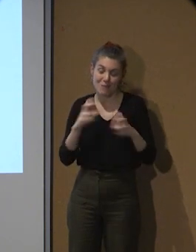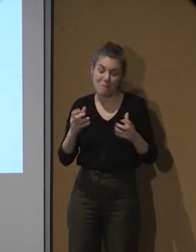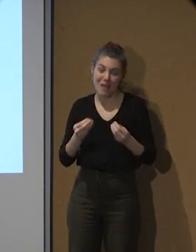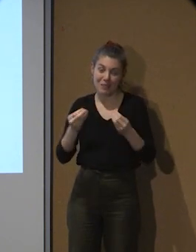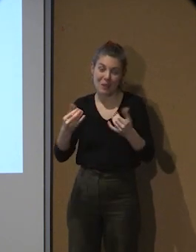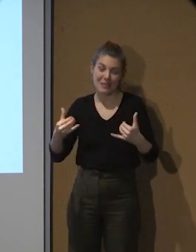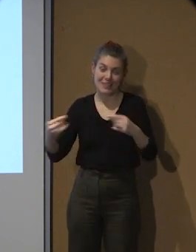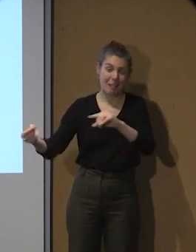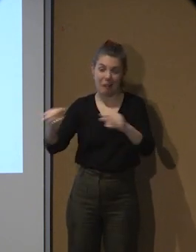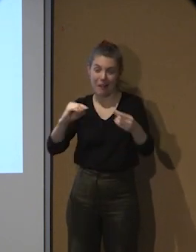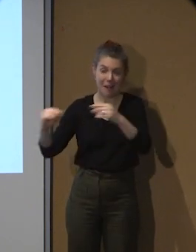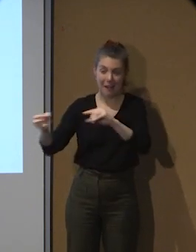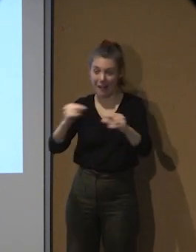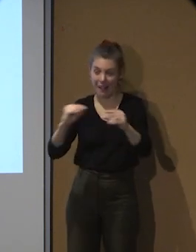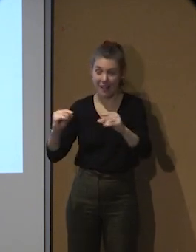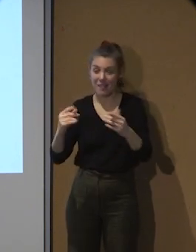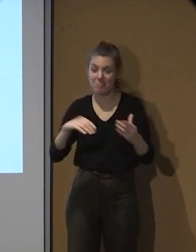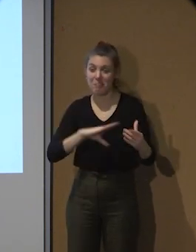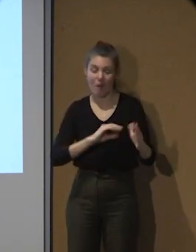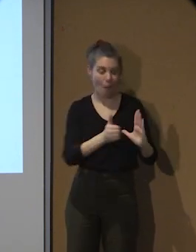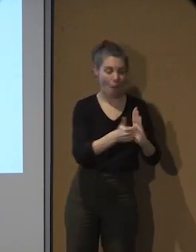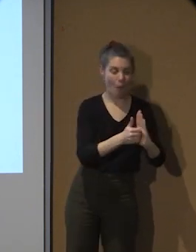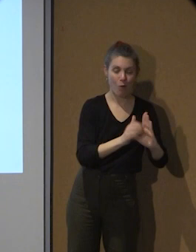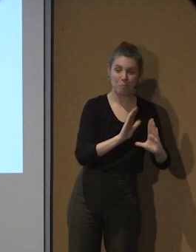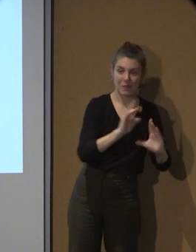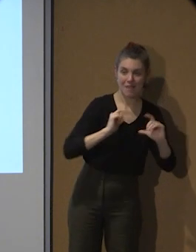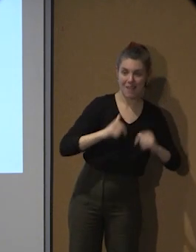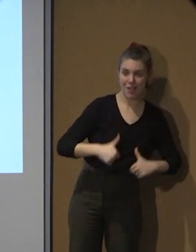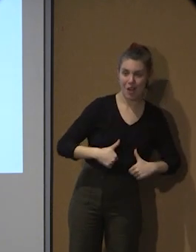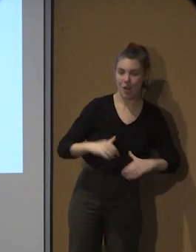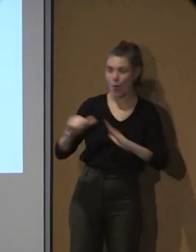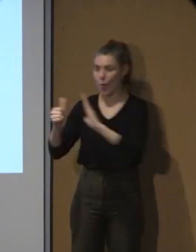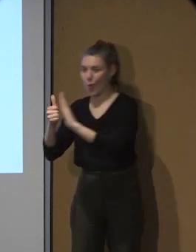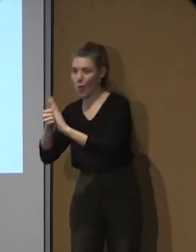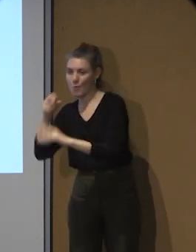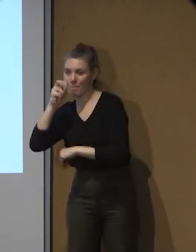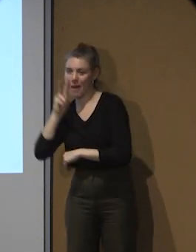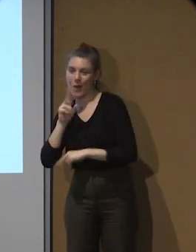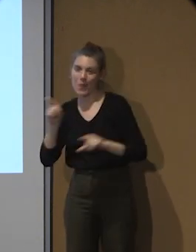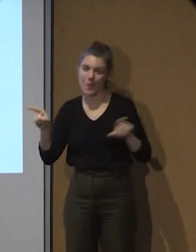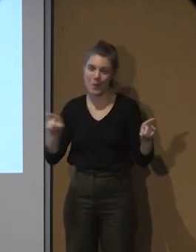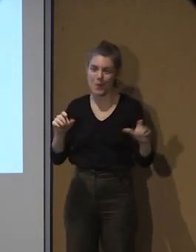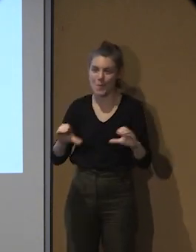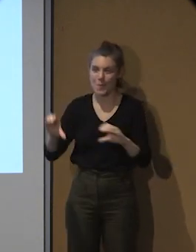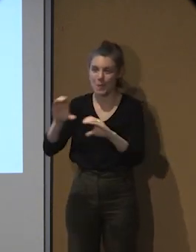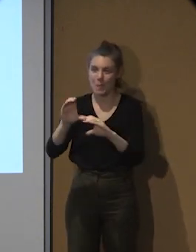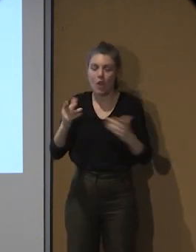à l'école de faire le travail des parents, mais une sensibilisation, Nutri-Score, etc., qui est fait à l'école.